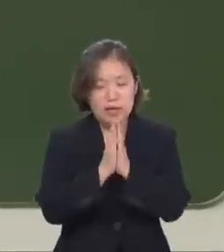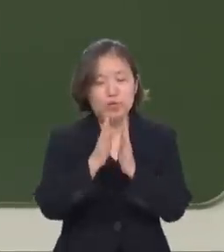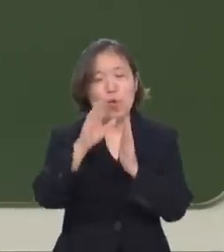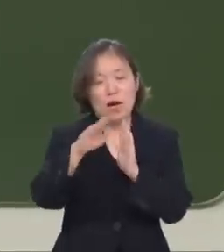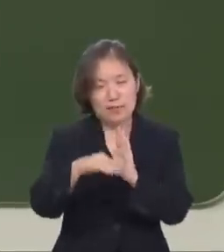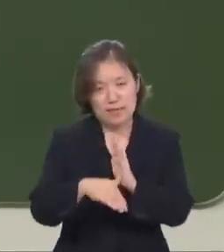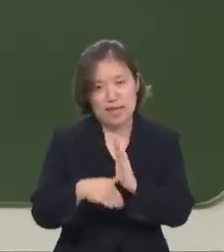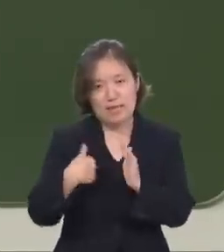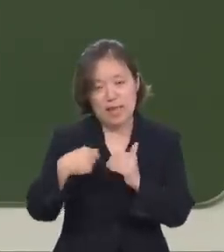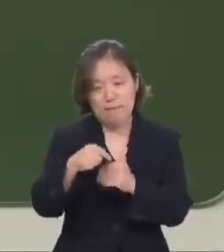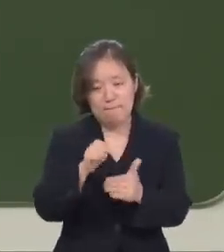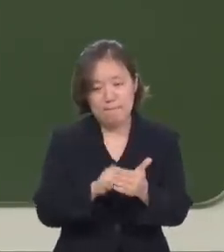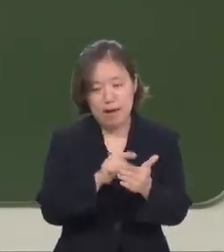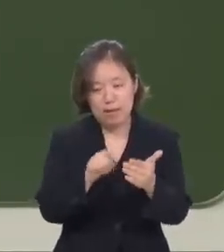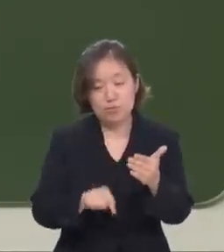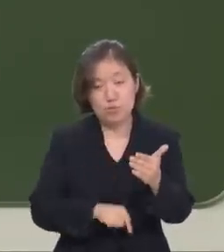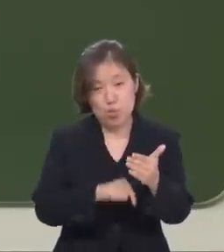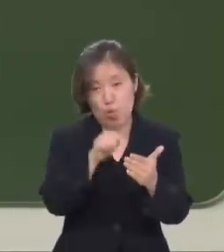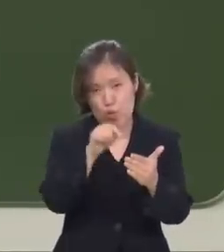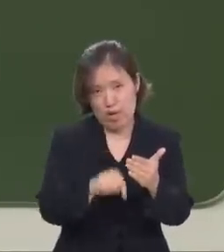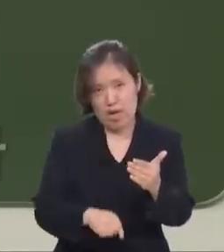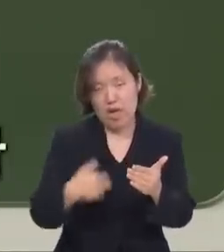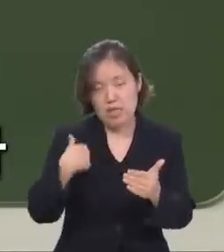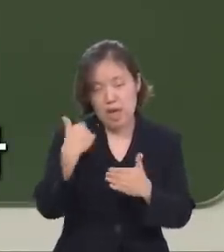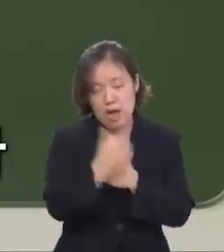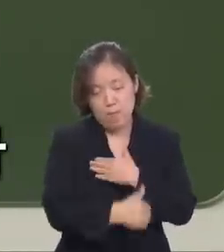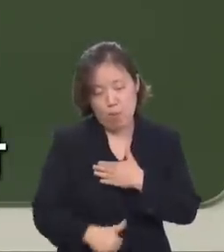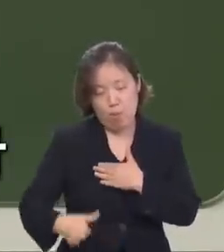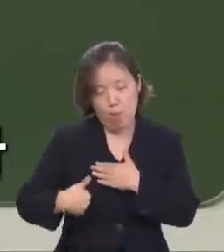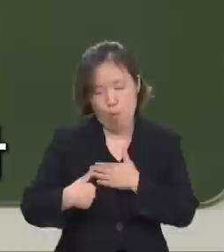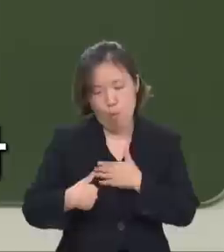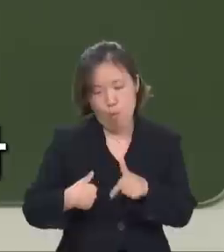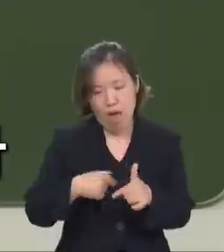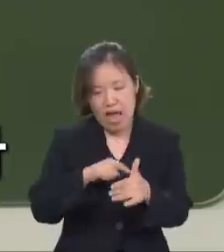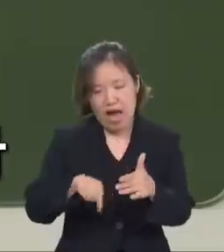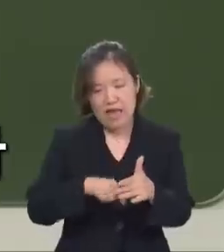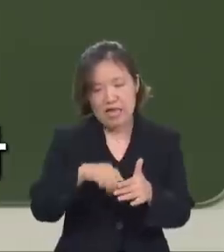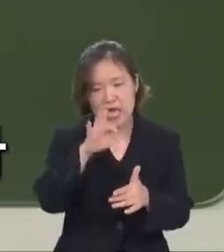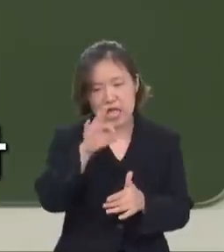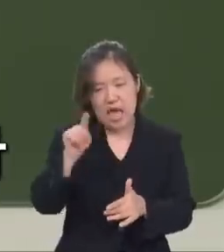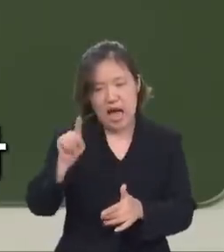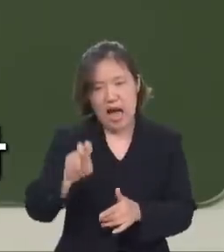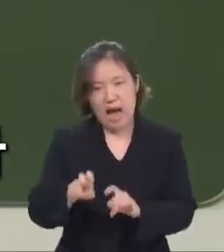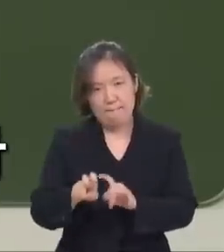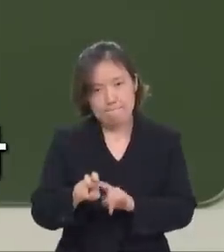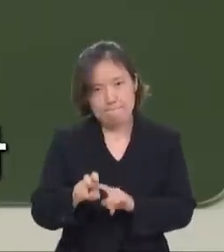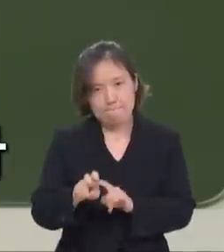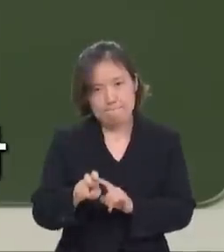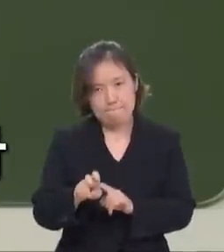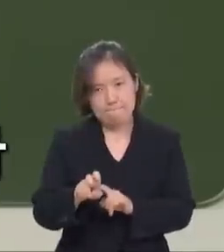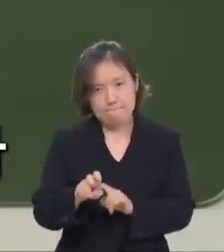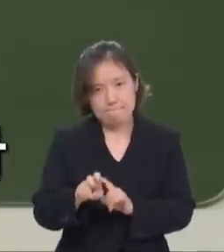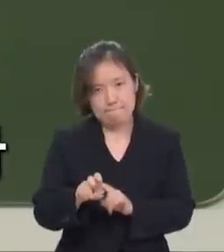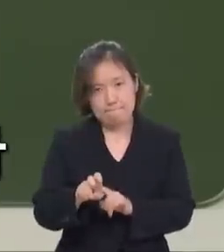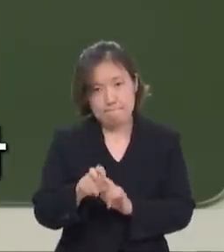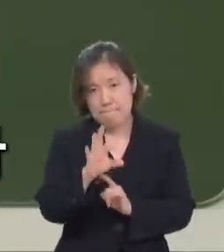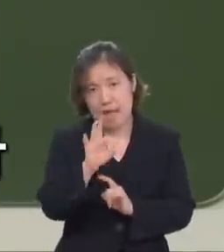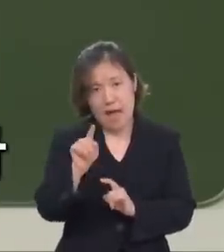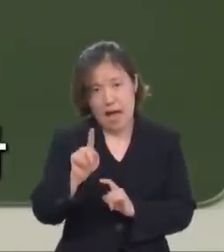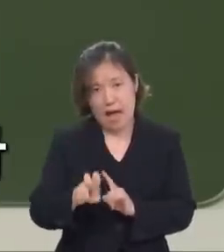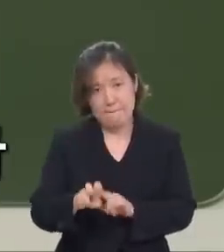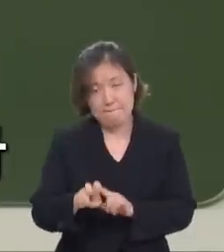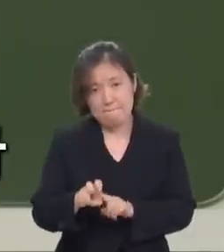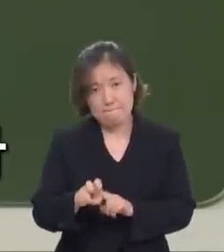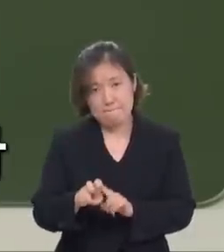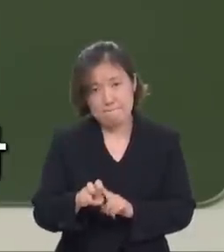항상 마음에 되새기면서 내 몸 안에 있는이 암세포는 적이 아니다 내가 떼어내야 될